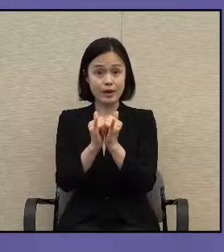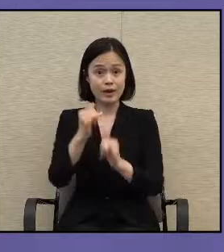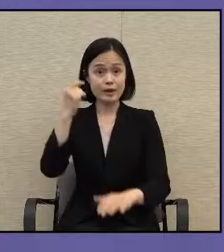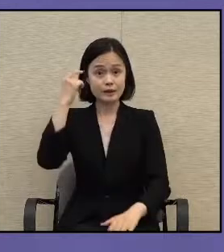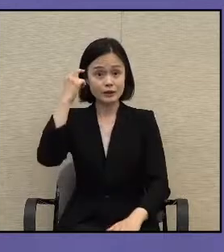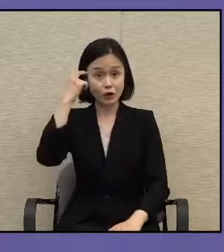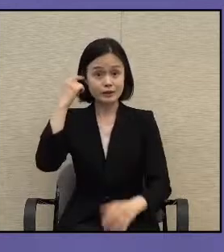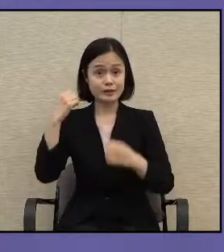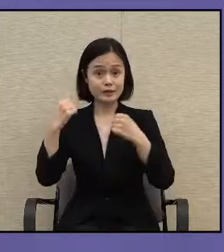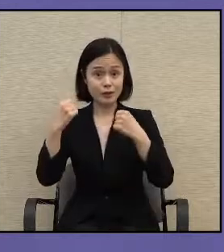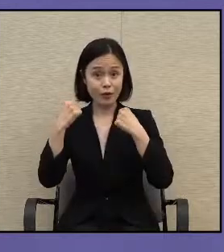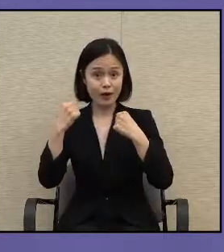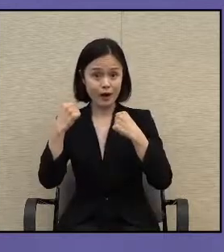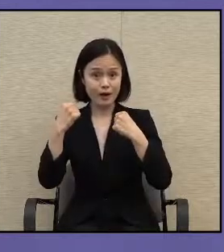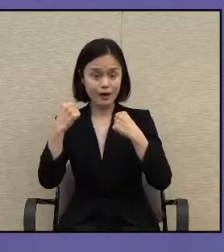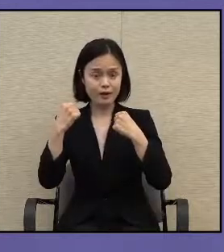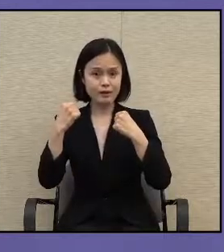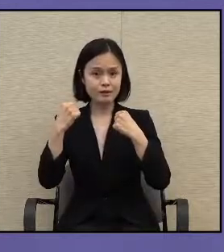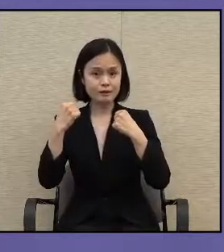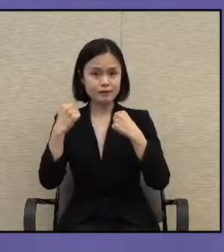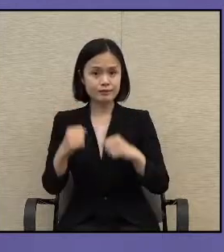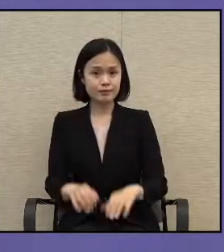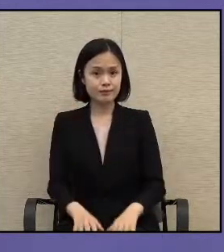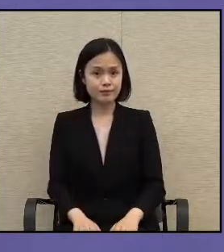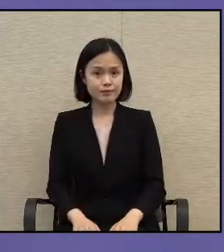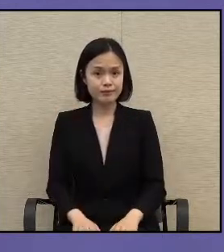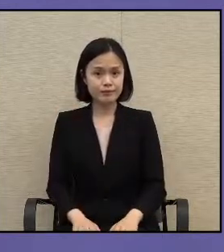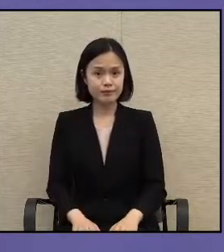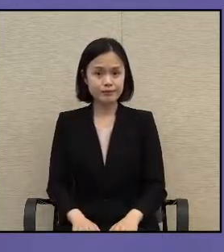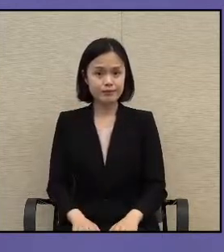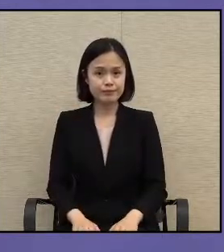것이죠. 그럴 때 이제 여기서는